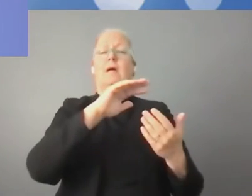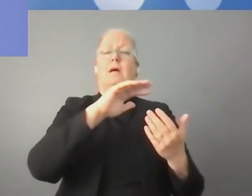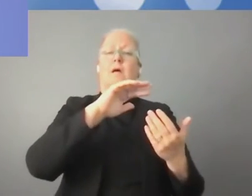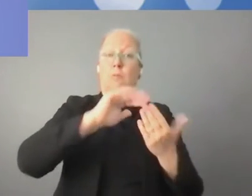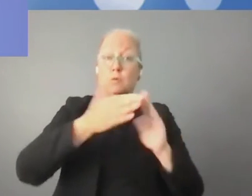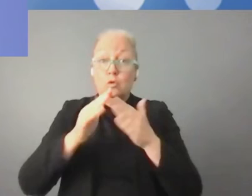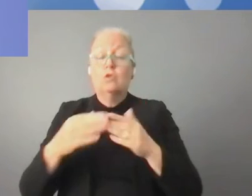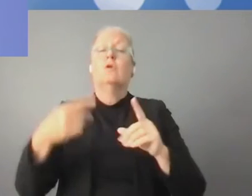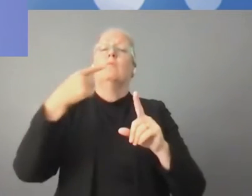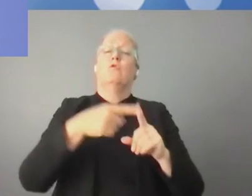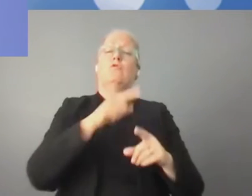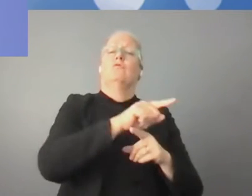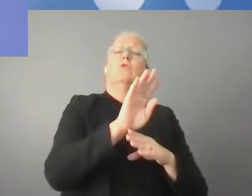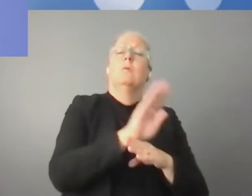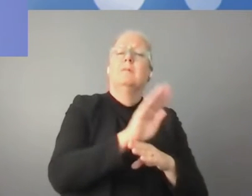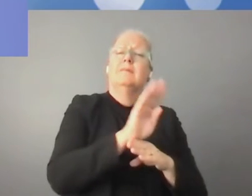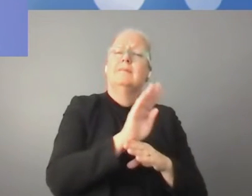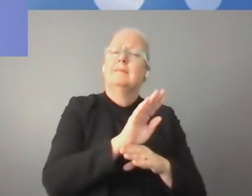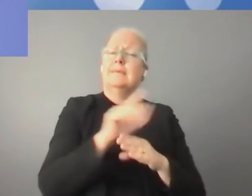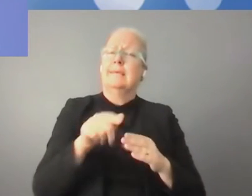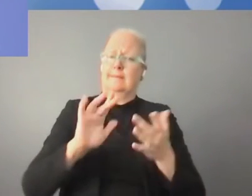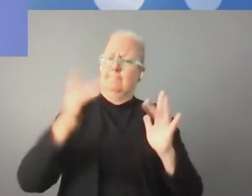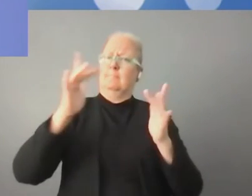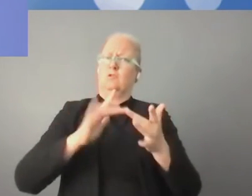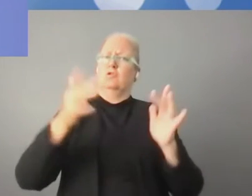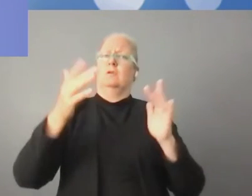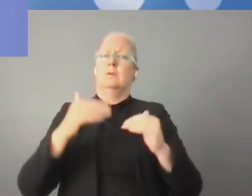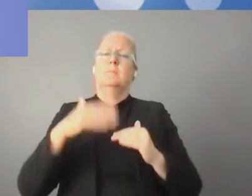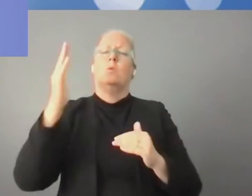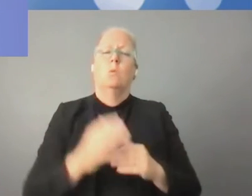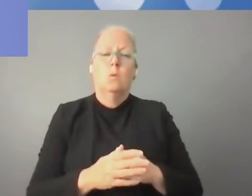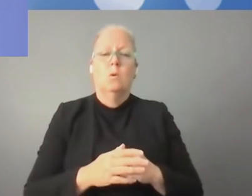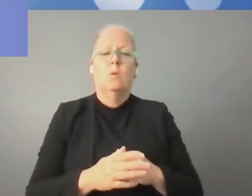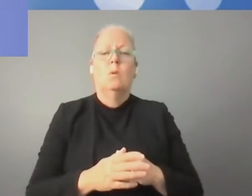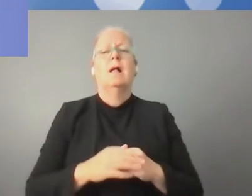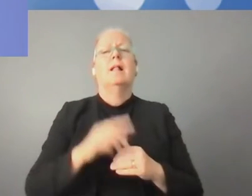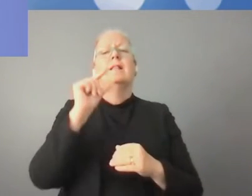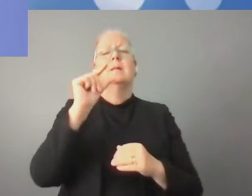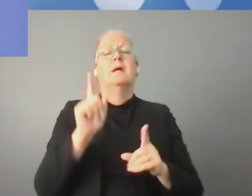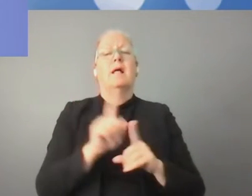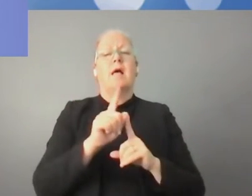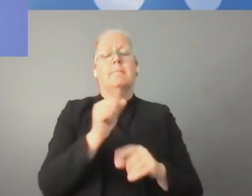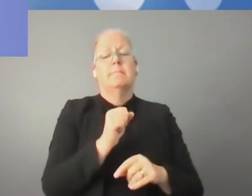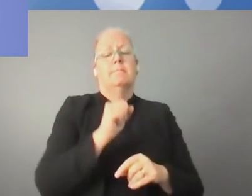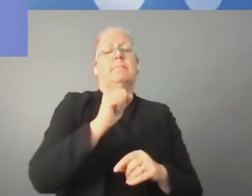цифровизацию. Значит, конечно, можем цифровизацию подтолкнуть еще